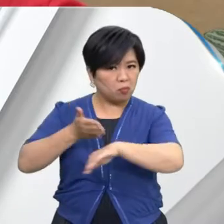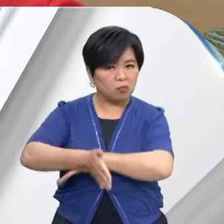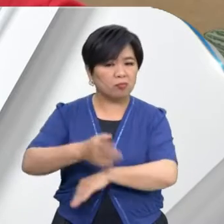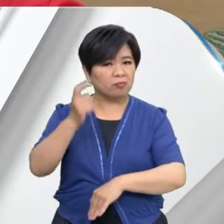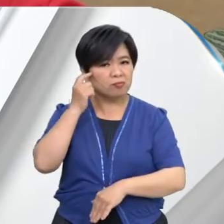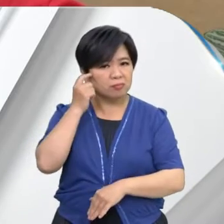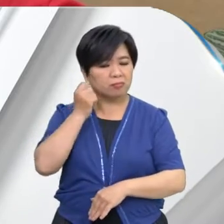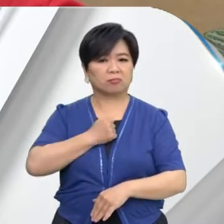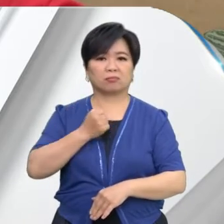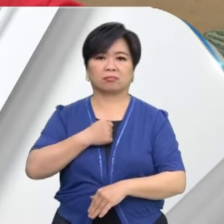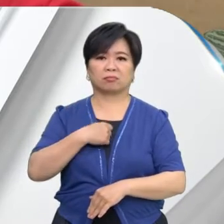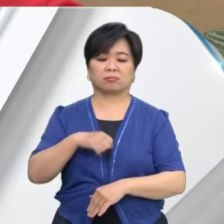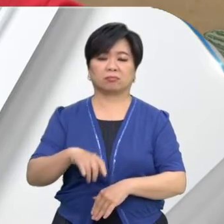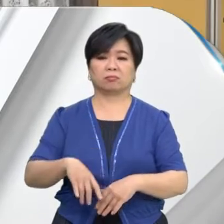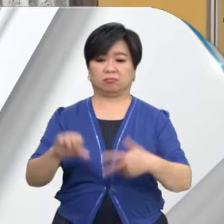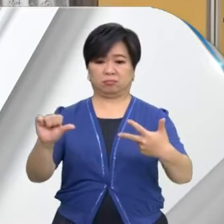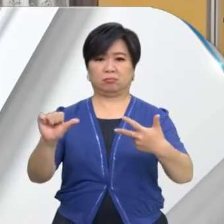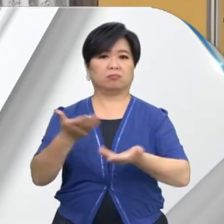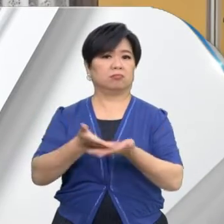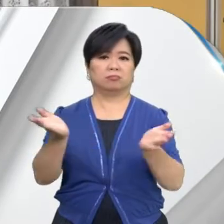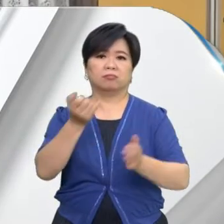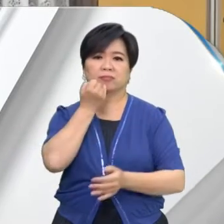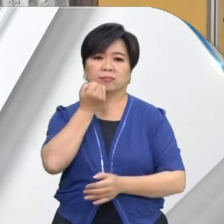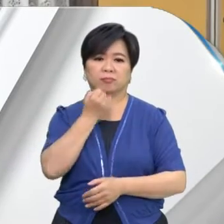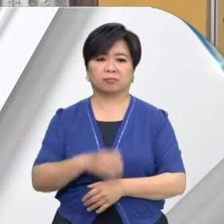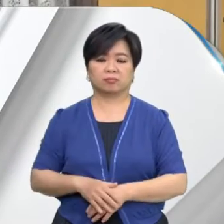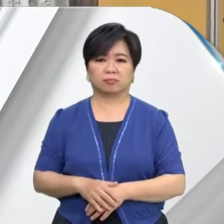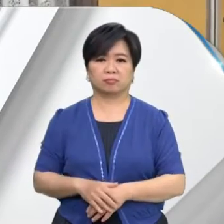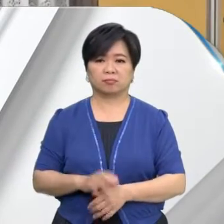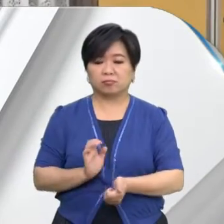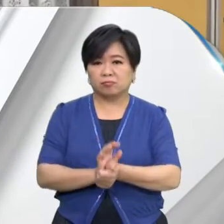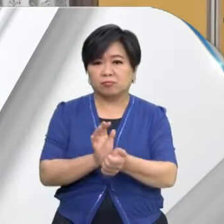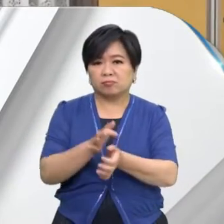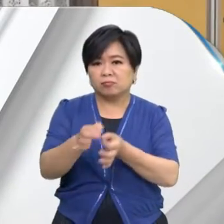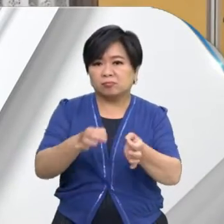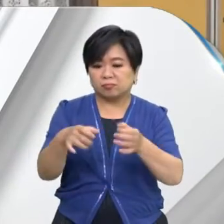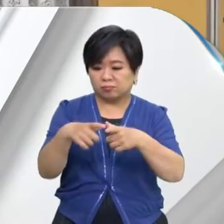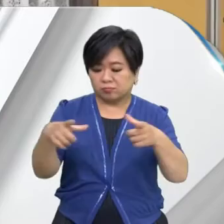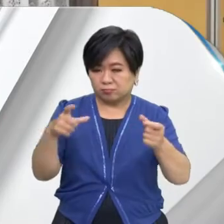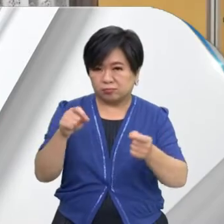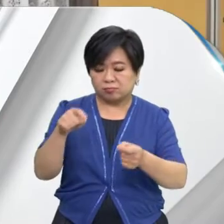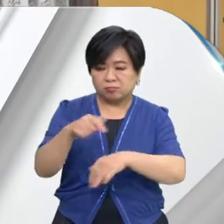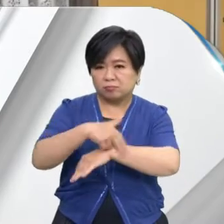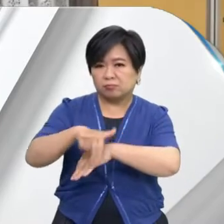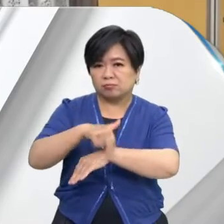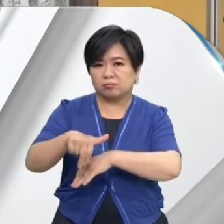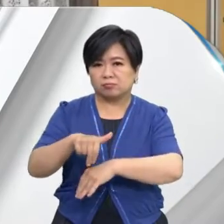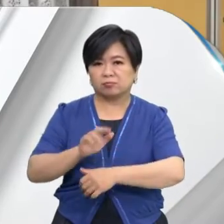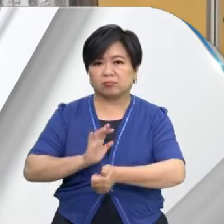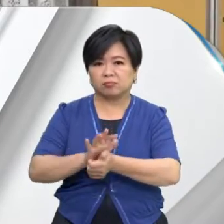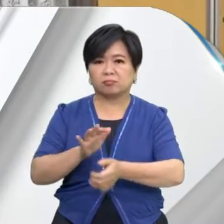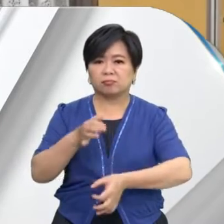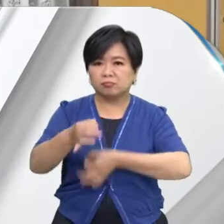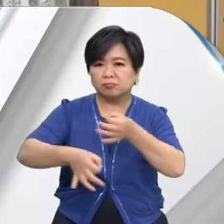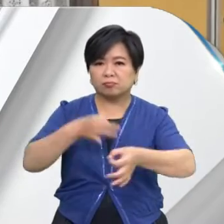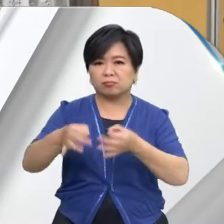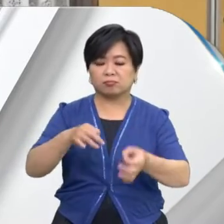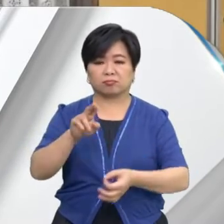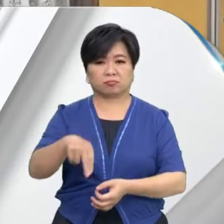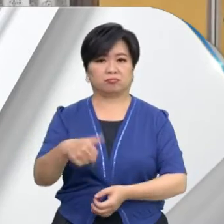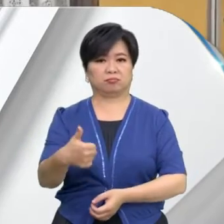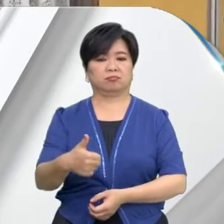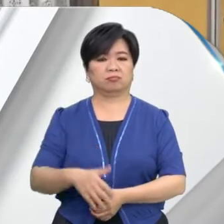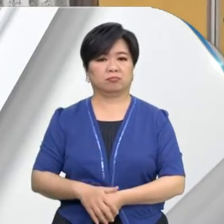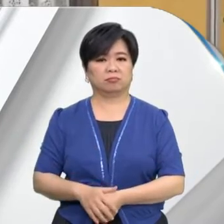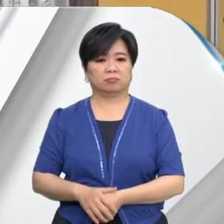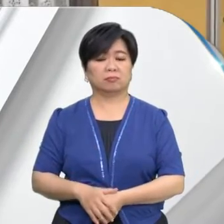想象，应该礼拜五我们就可以发现金。 振兴券的发放，就是用这种方法，认为比较能够促进消费哈。那不要忘了。事实